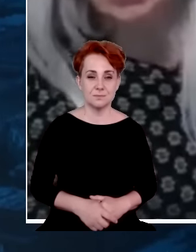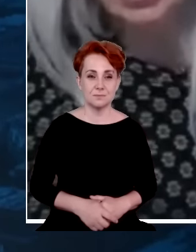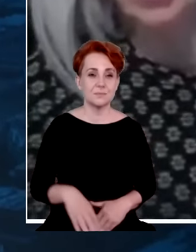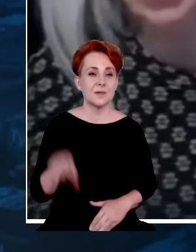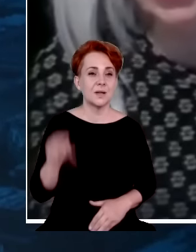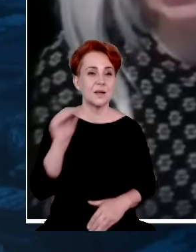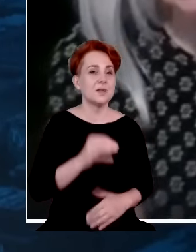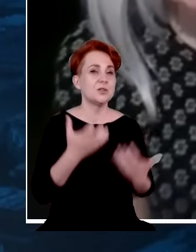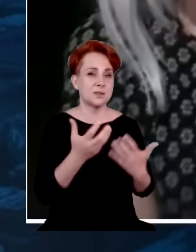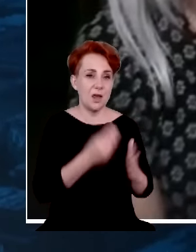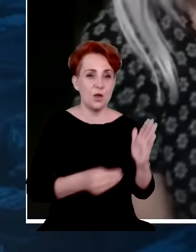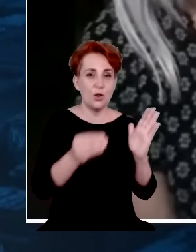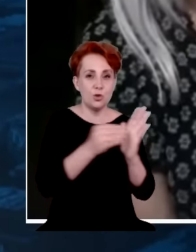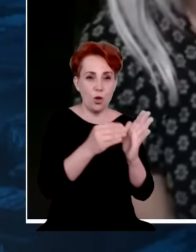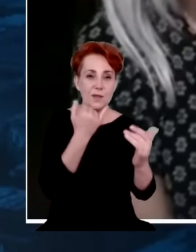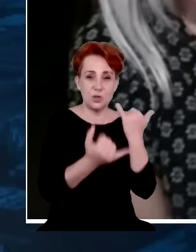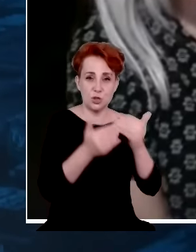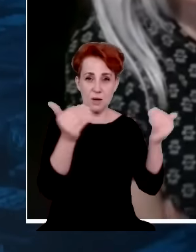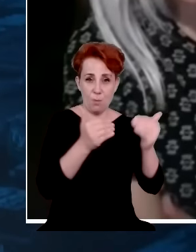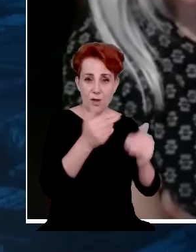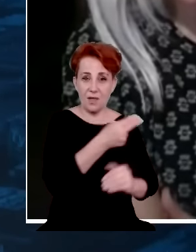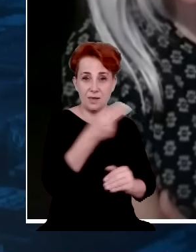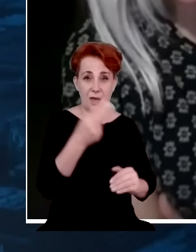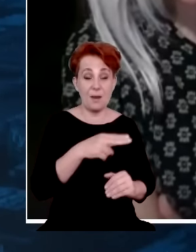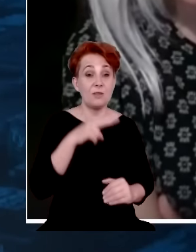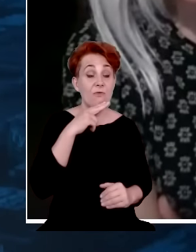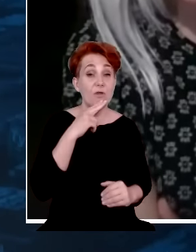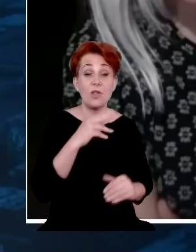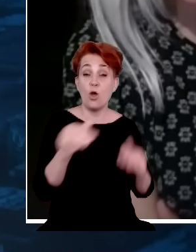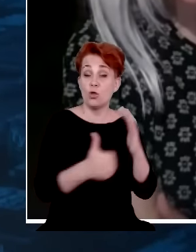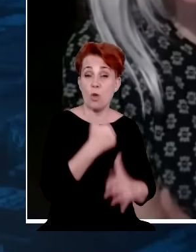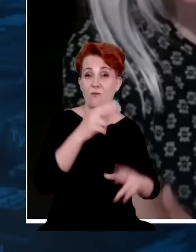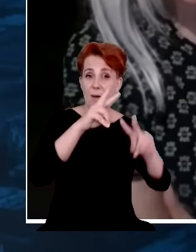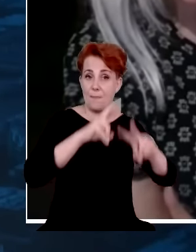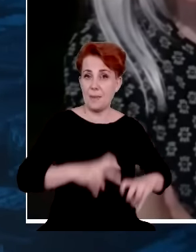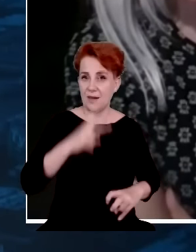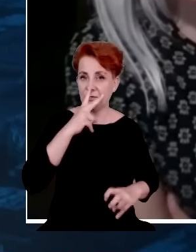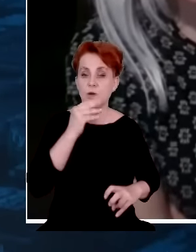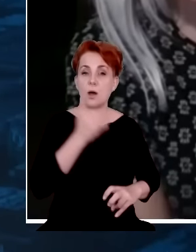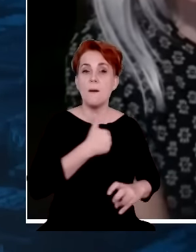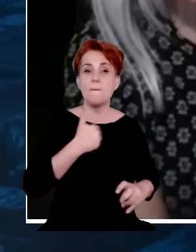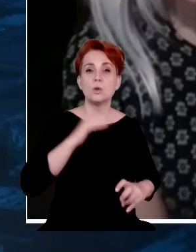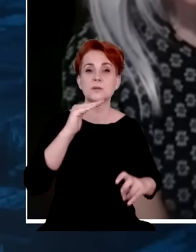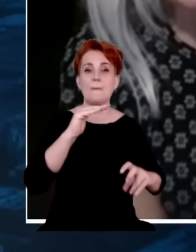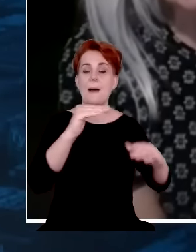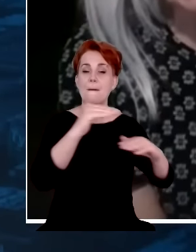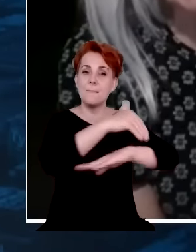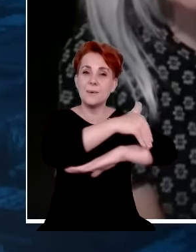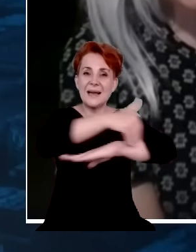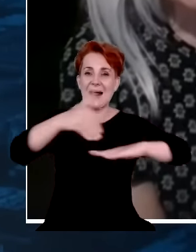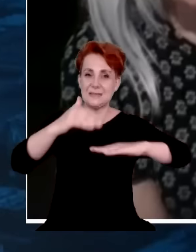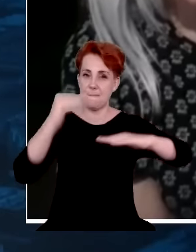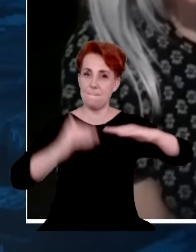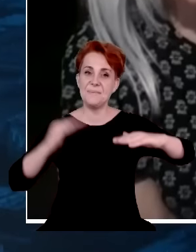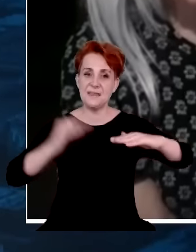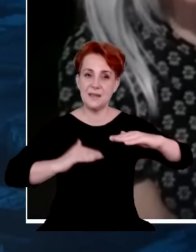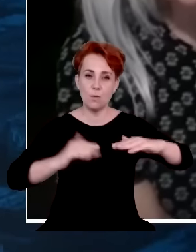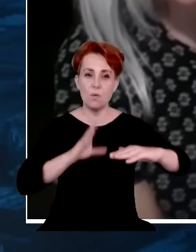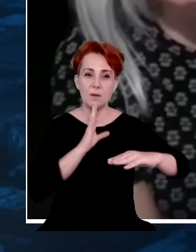Dziękuję wodzie też z najnowszych badań wynika że Polska ma już poniżej granicy tak minimum to jest zdaje